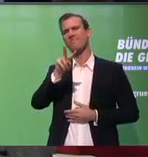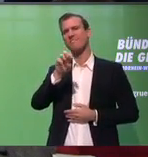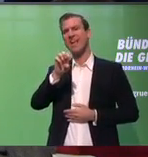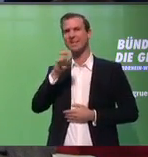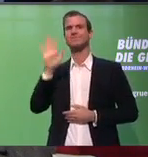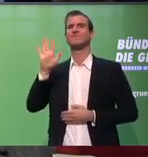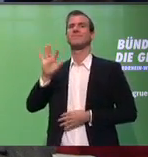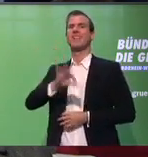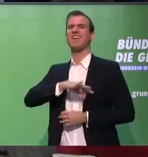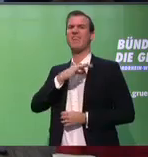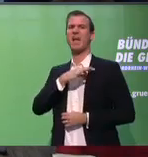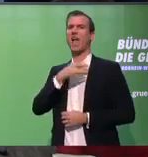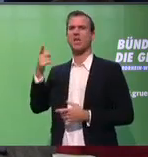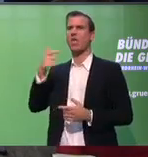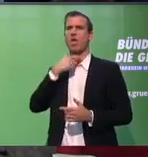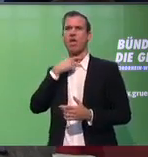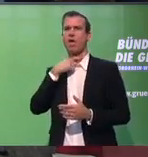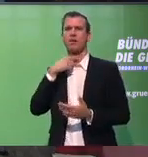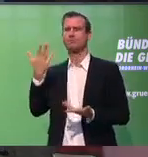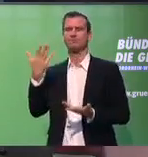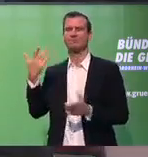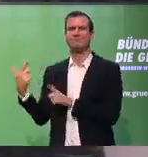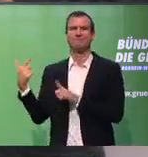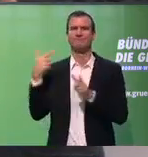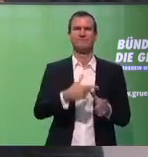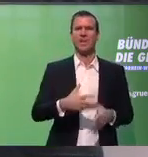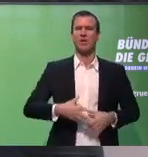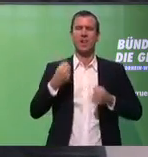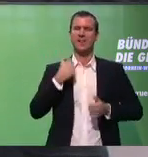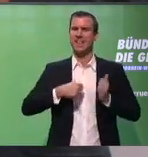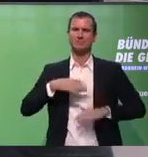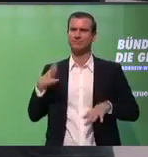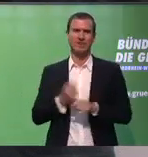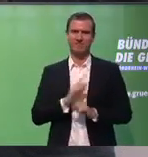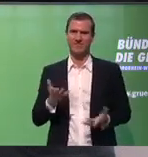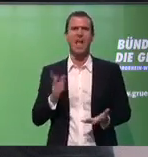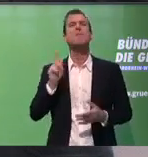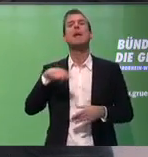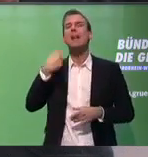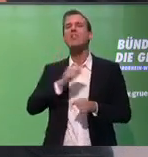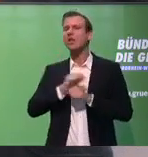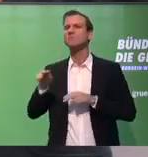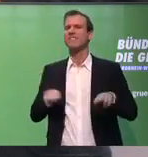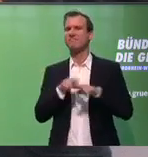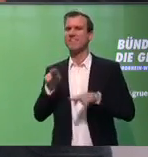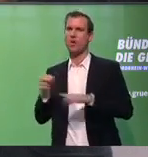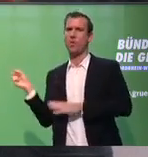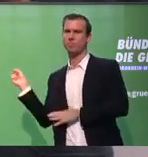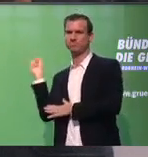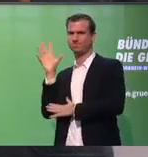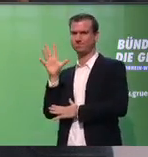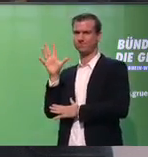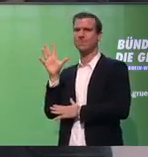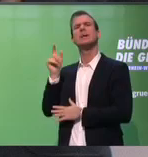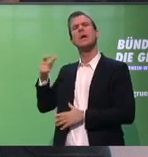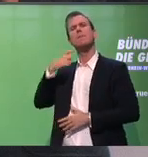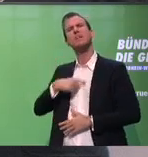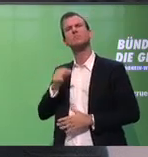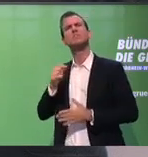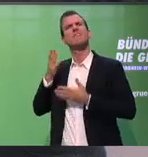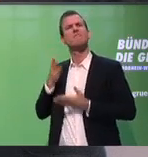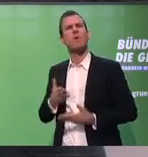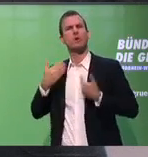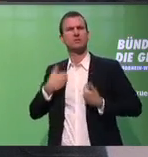in Frankreich stecken geblieben. Er hat den Weg sozusagen nicht ganz nach Köln geschafft. Aber wir werden gleich noch ein Video von ihm sehen, wo er sich auch ein bisschen persönlich vorstellt. Ich darf